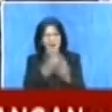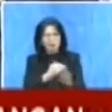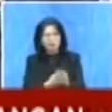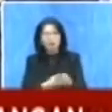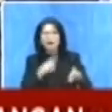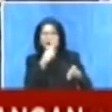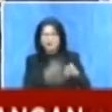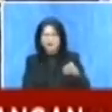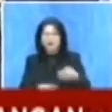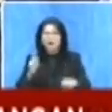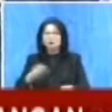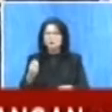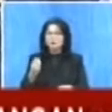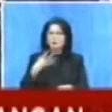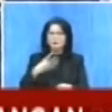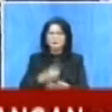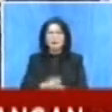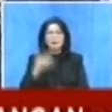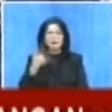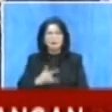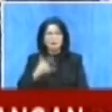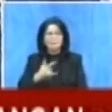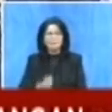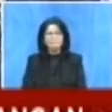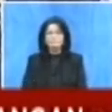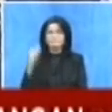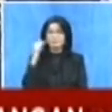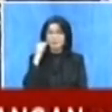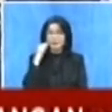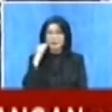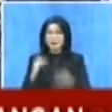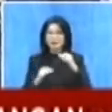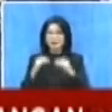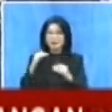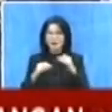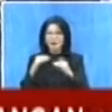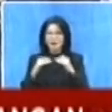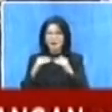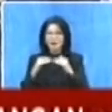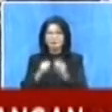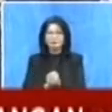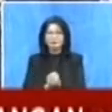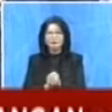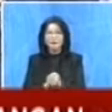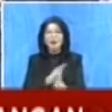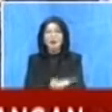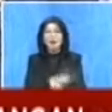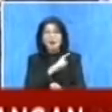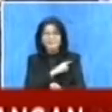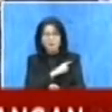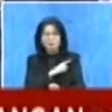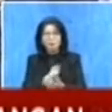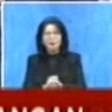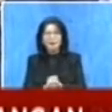dan responsif, dengan tetap menjaga keseimbangan antara kemampuan kontrasiklus